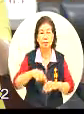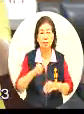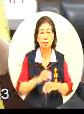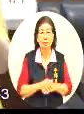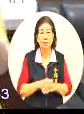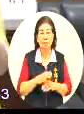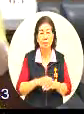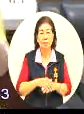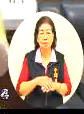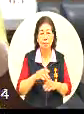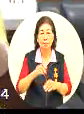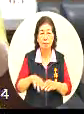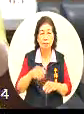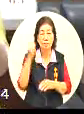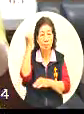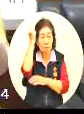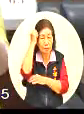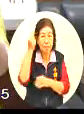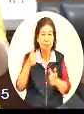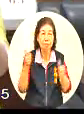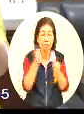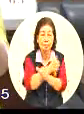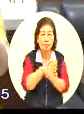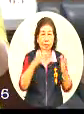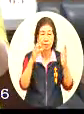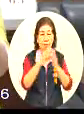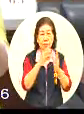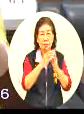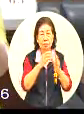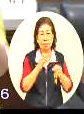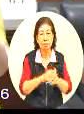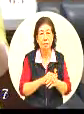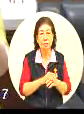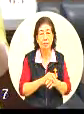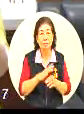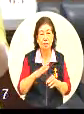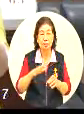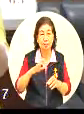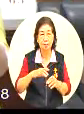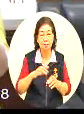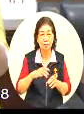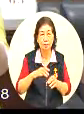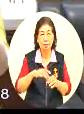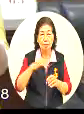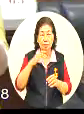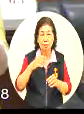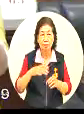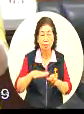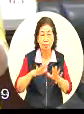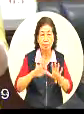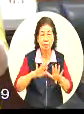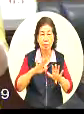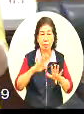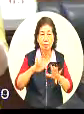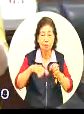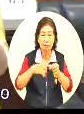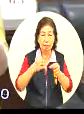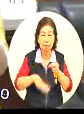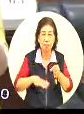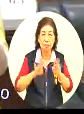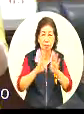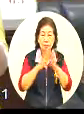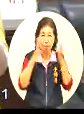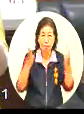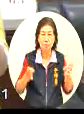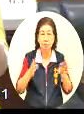以住代户哈、哦，以住代户。年初咱有这个计划哦，以住代户，本